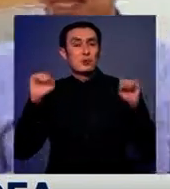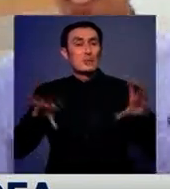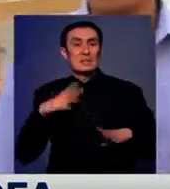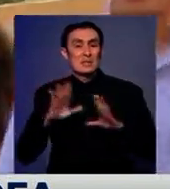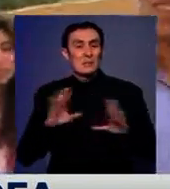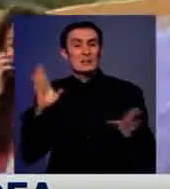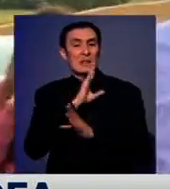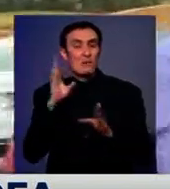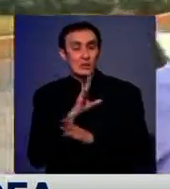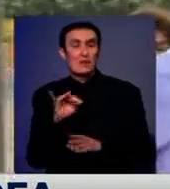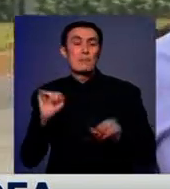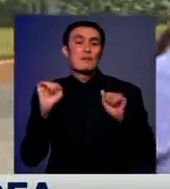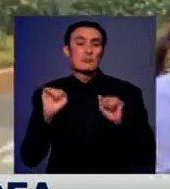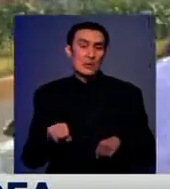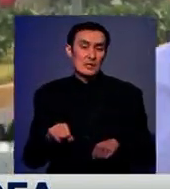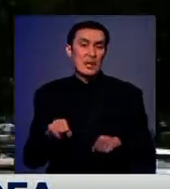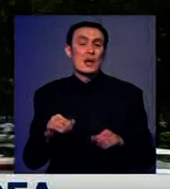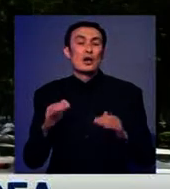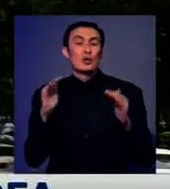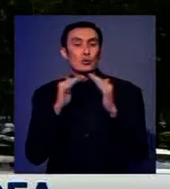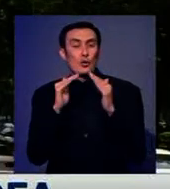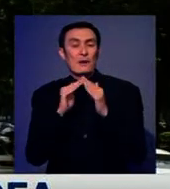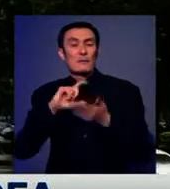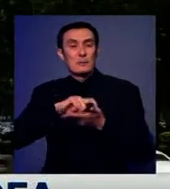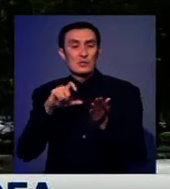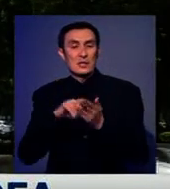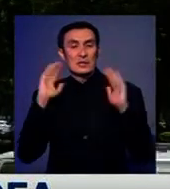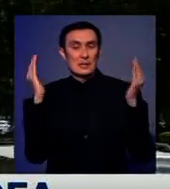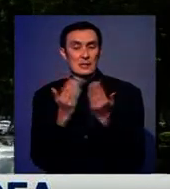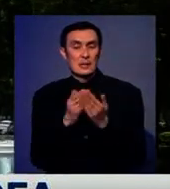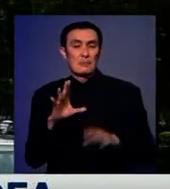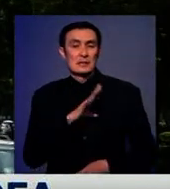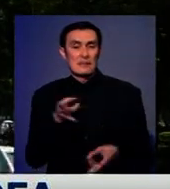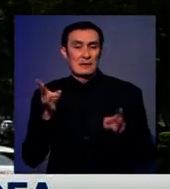на открытом воздухе и по возможности оставаться в закрытых помещениях.